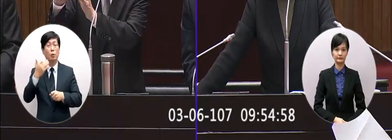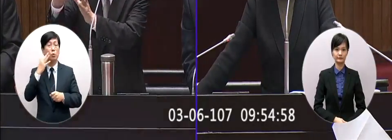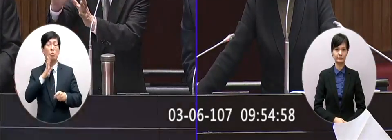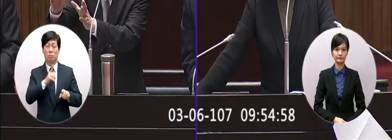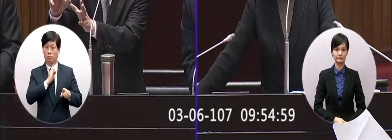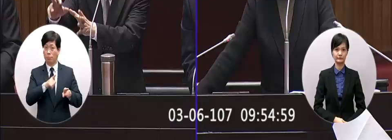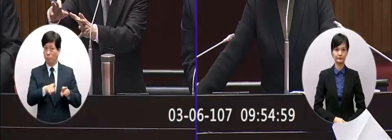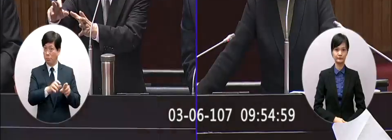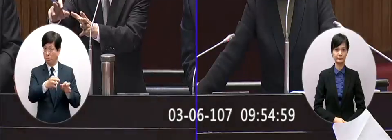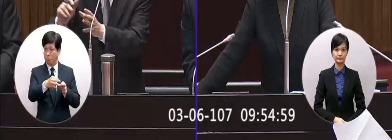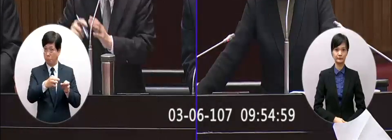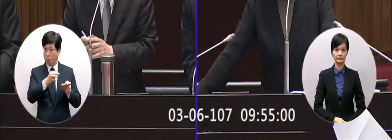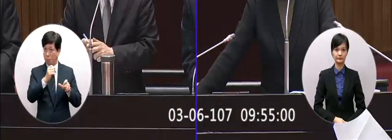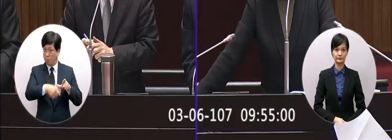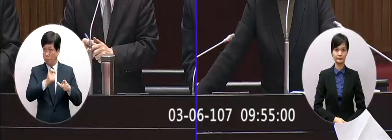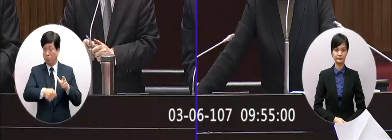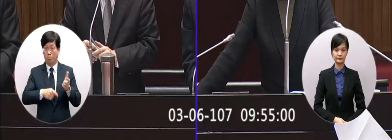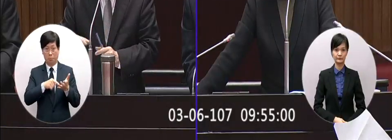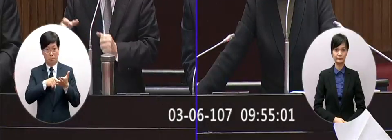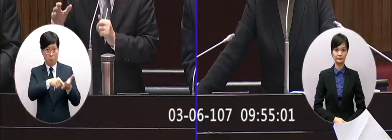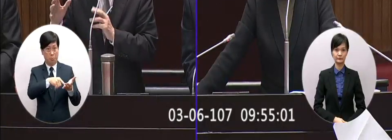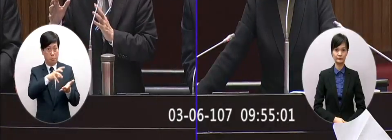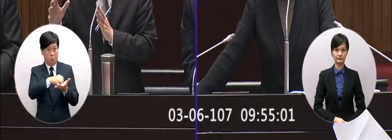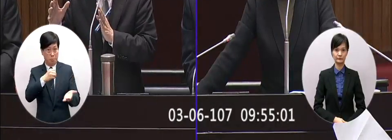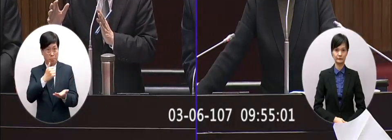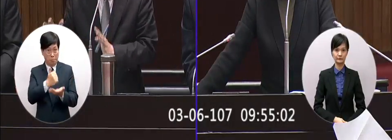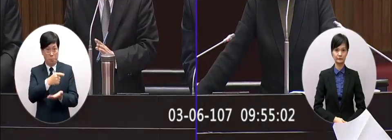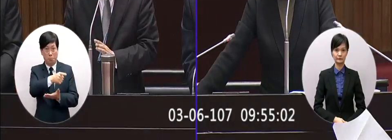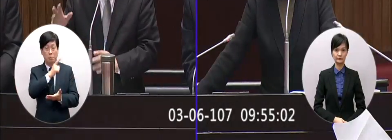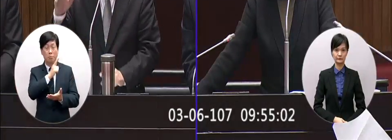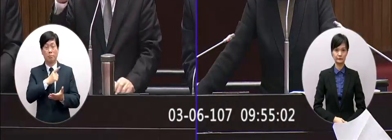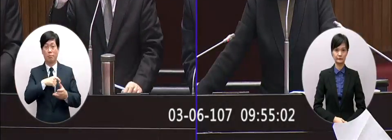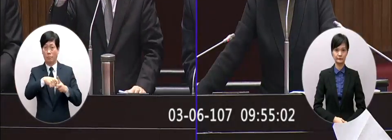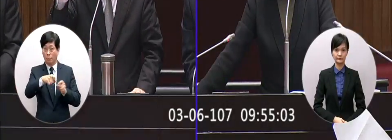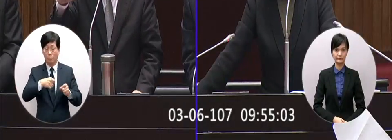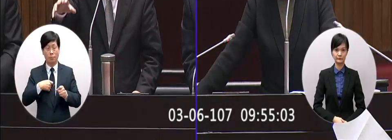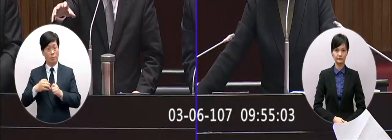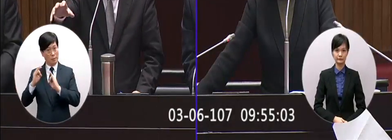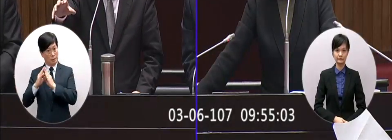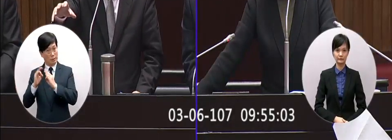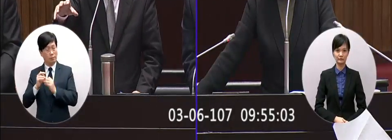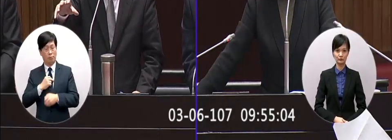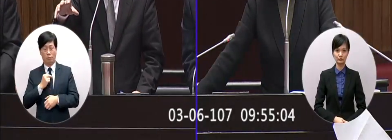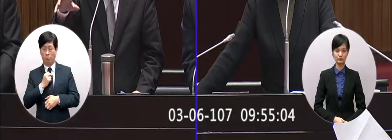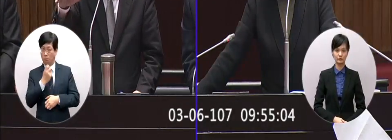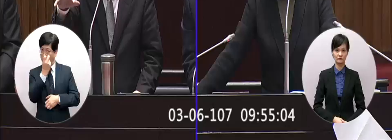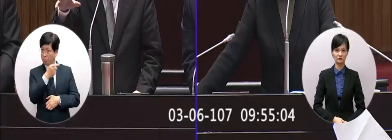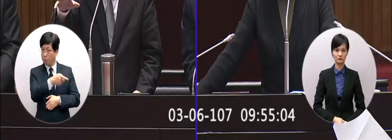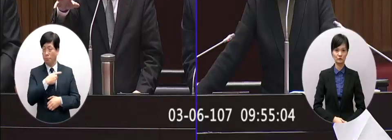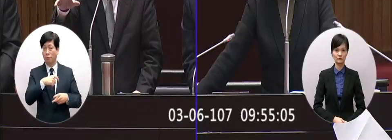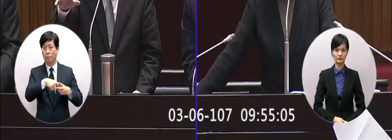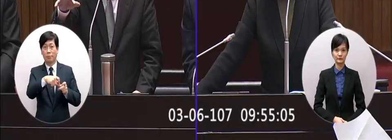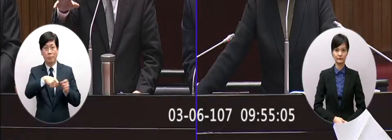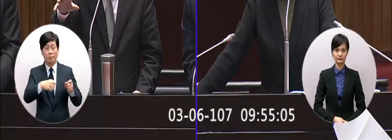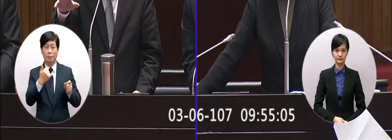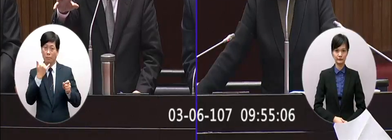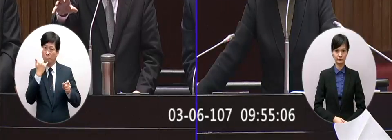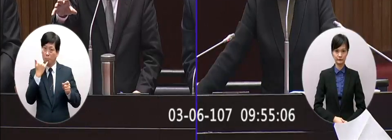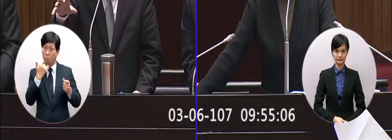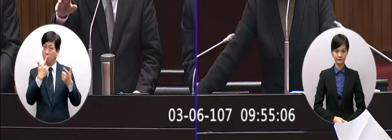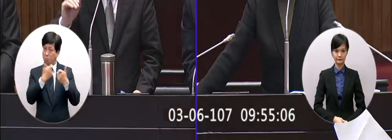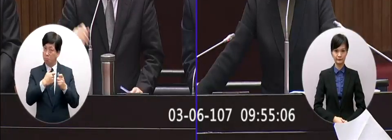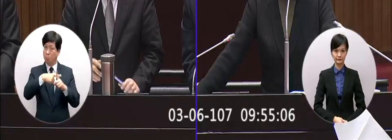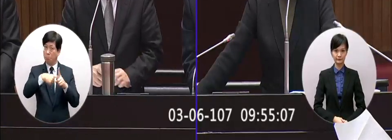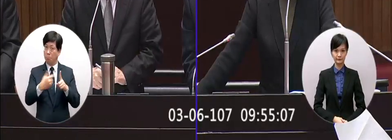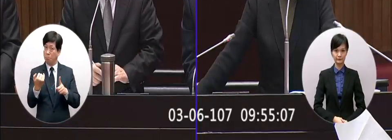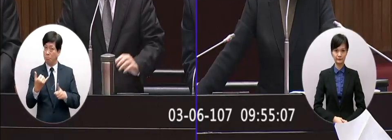间去投标那个工程，那商业银行呢会先去看那个工程到底的可执行性到底